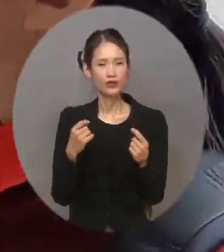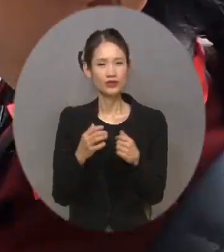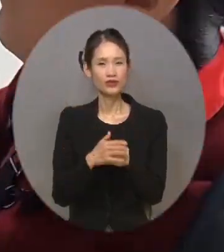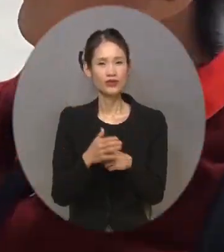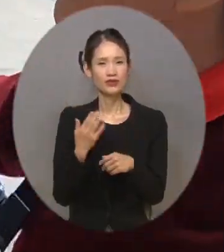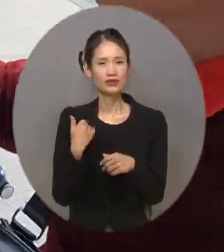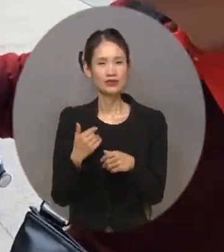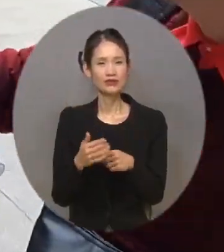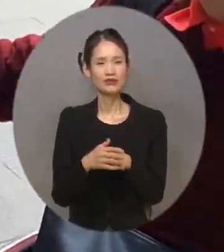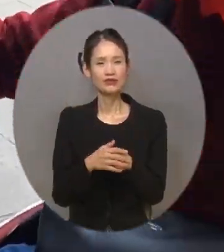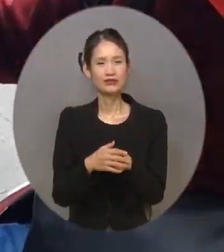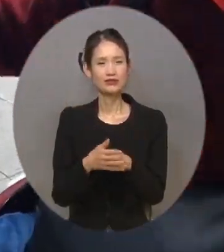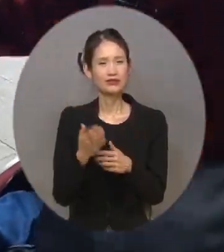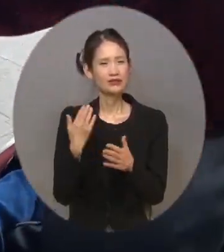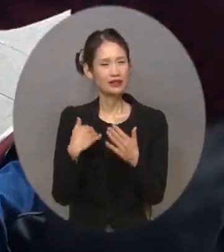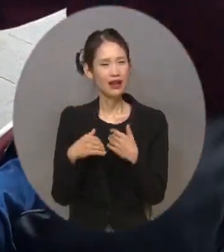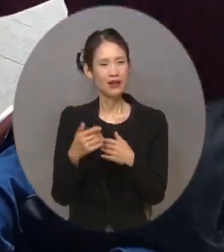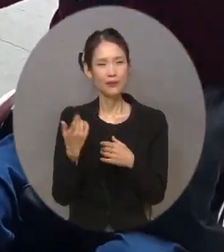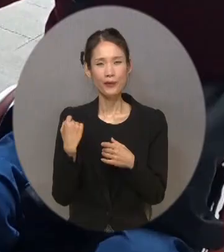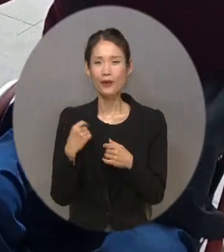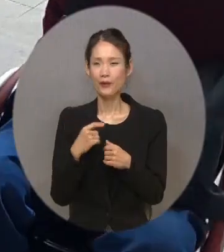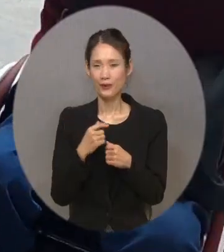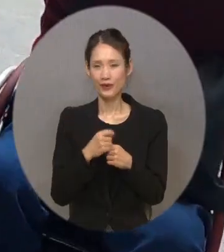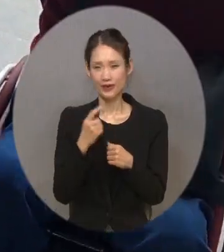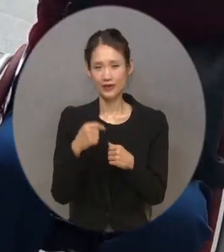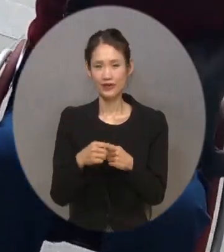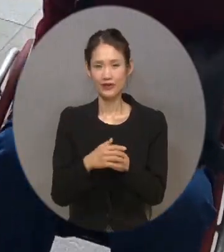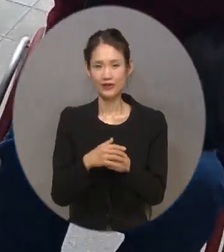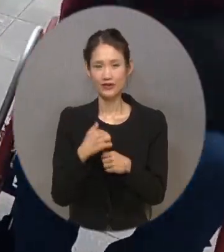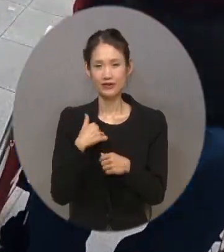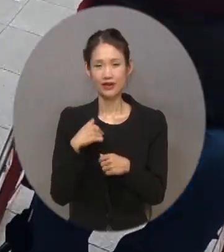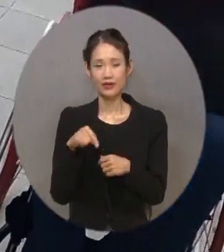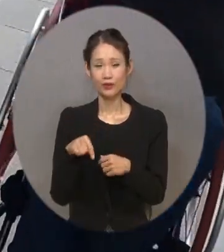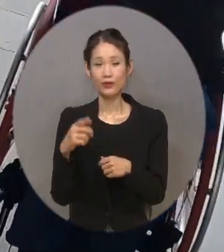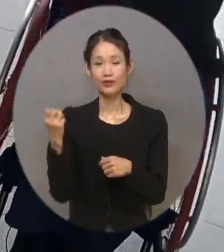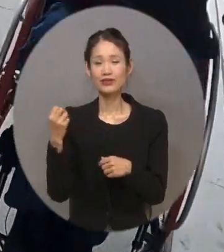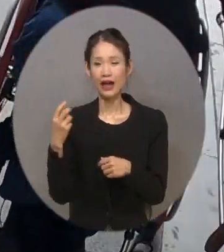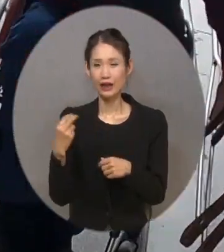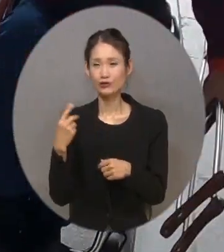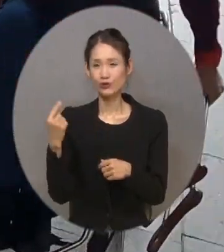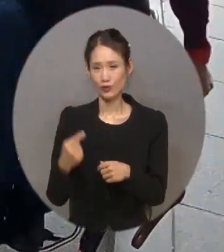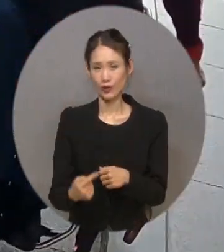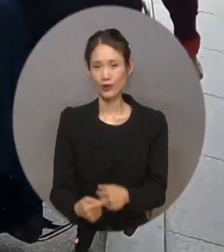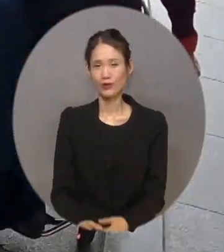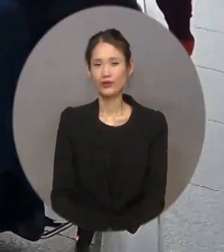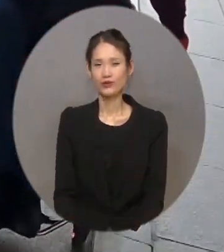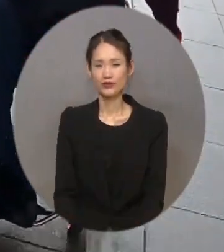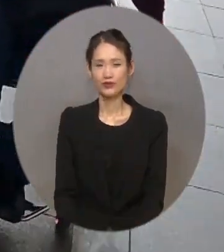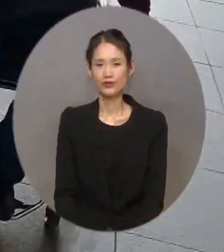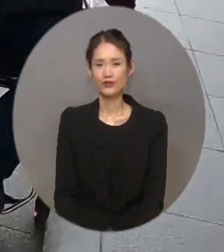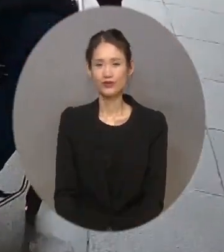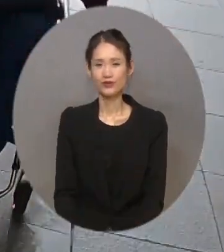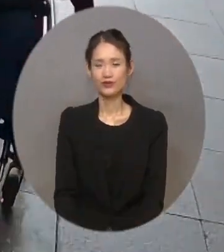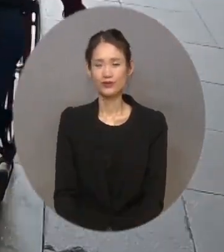네. 아, 이거 오, 처음이에요? 아니, 나는 자주 오지.